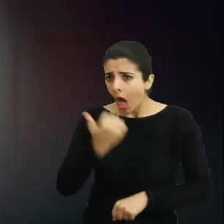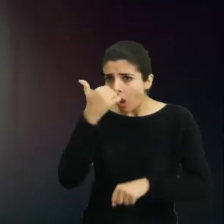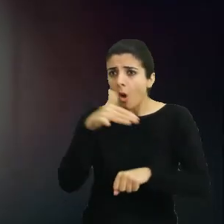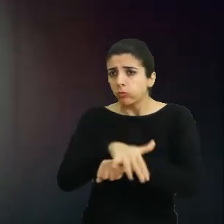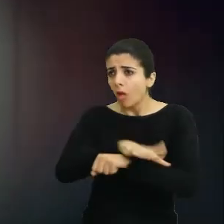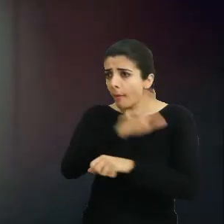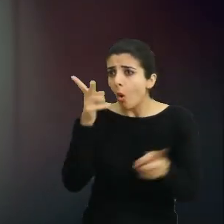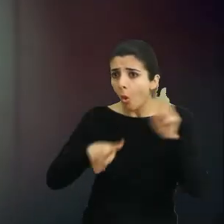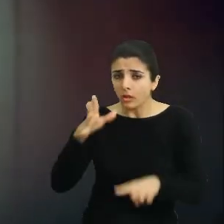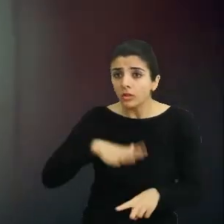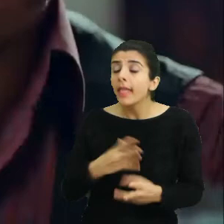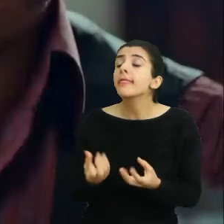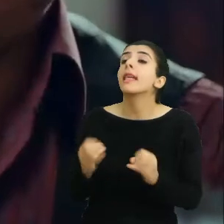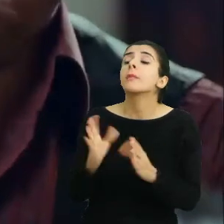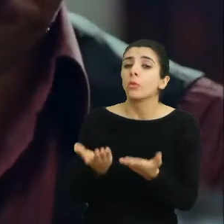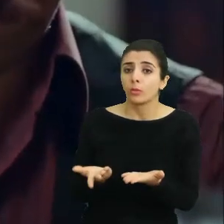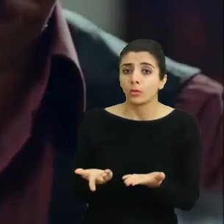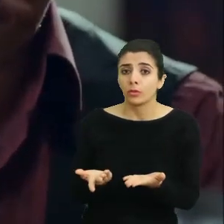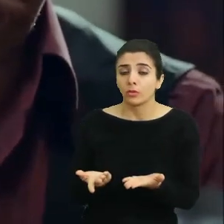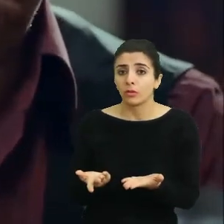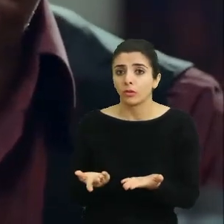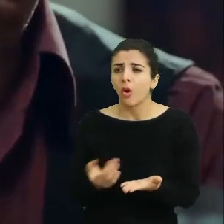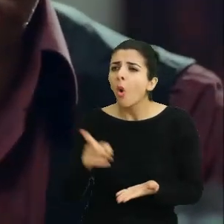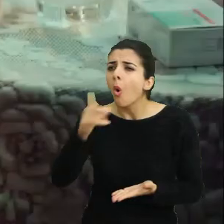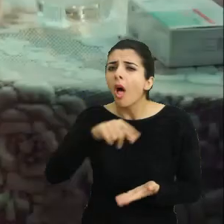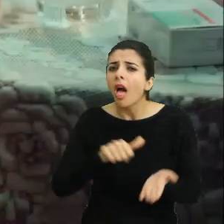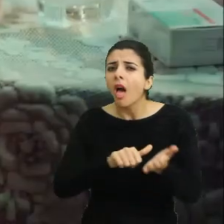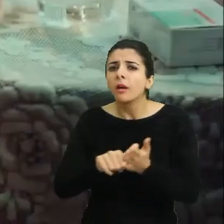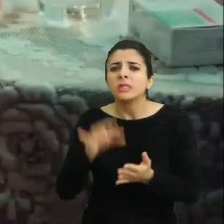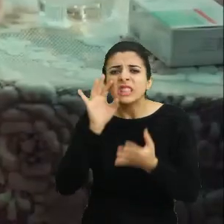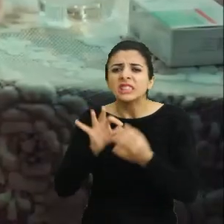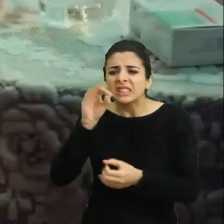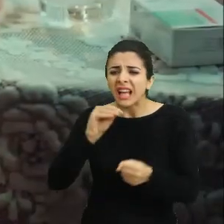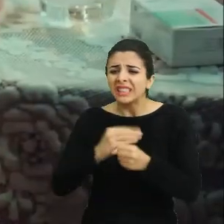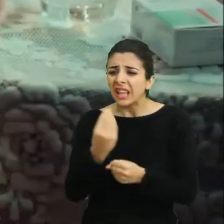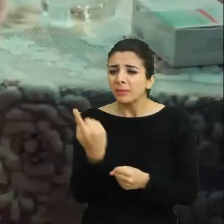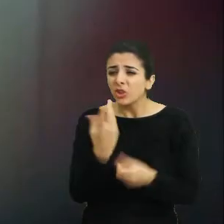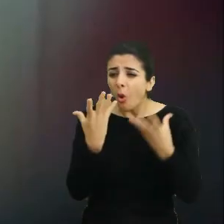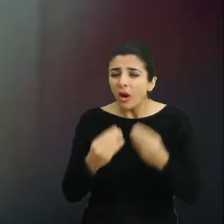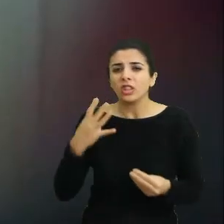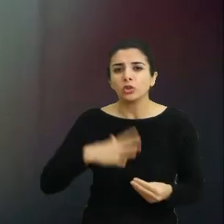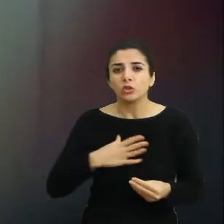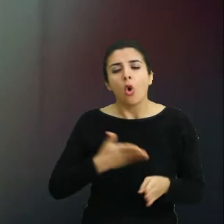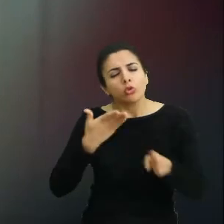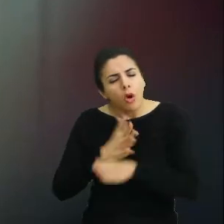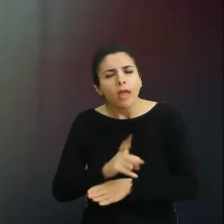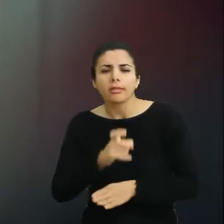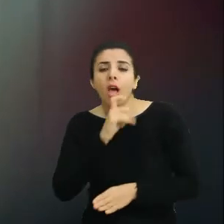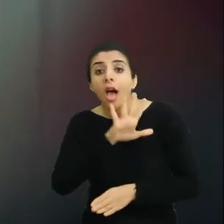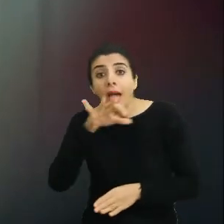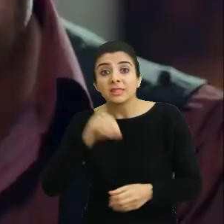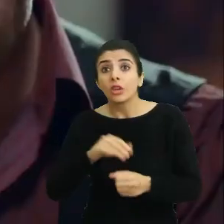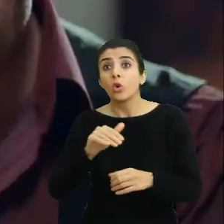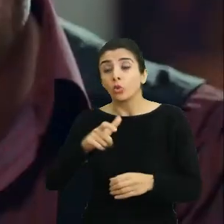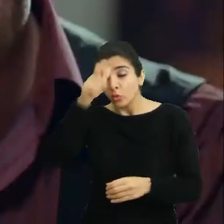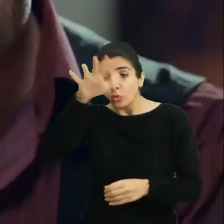bu ülkede ha? Ölenler yetmedi mi? Onların hepsi bu ülkede iyi bir şeyler olsun istiyorlardı. Doğru ya da yanlış. Ama hepsi bu